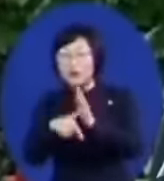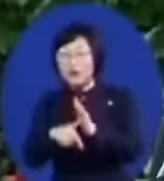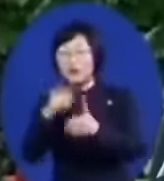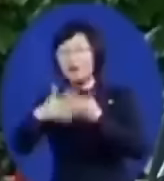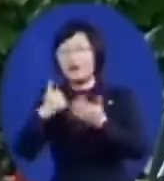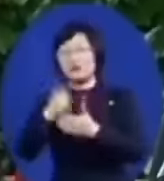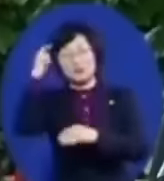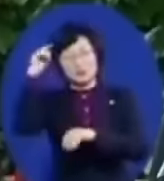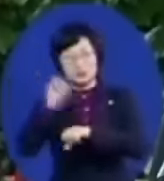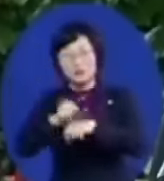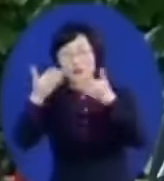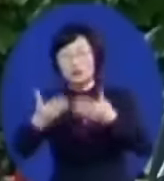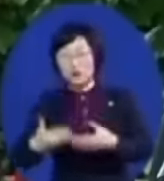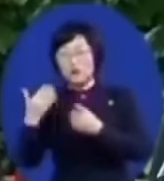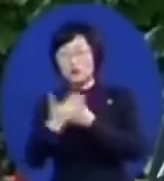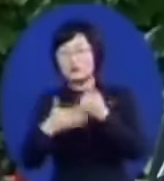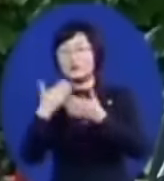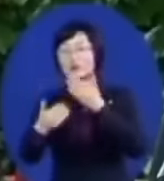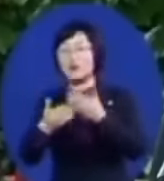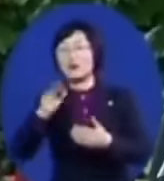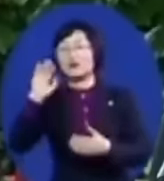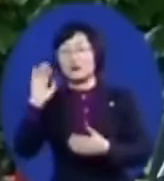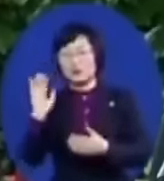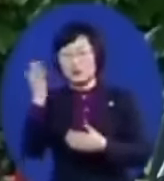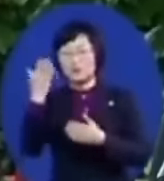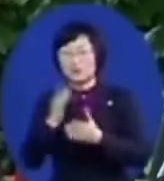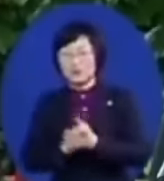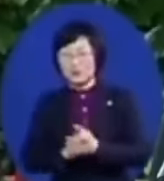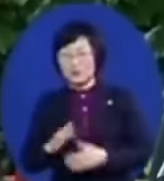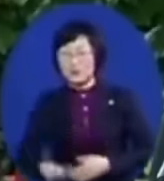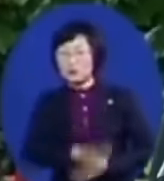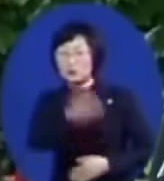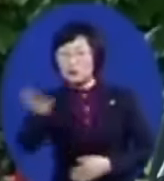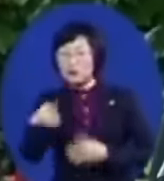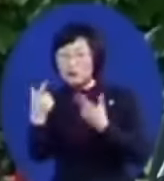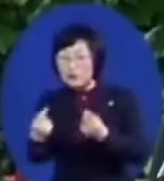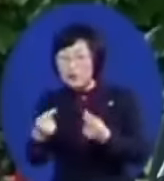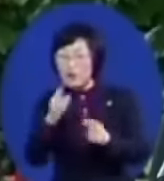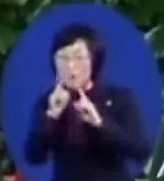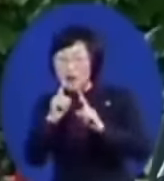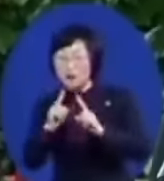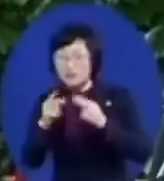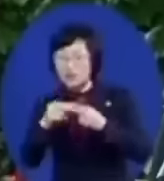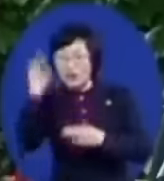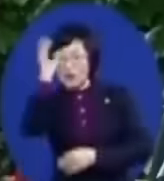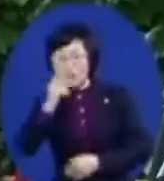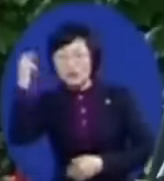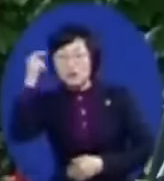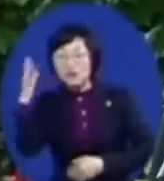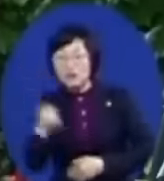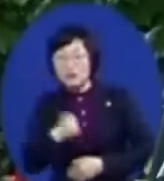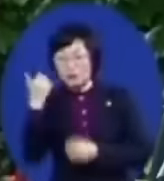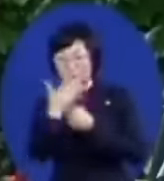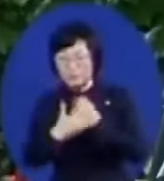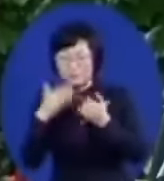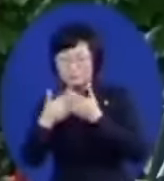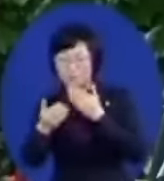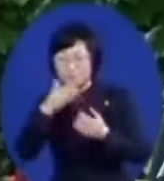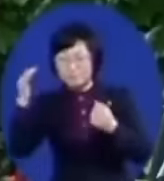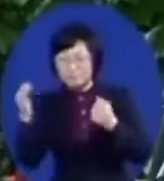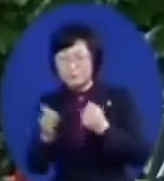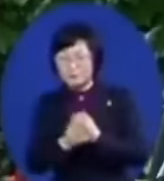지혜를 주시고 은혜를 체험해 주신 것입니다. 우리는 이렇게 말씀과 성령을 통해 은혜를 체험함으로